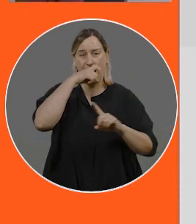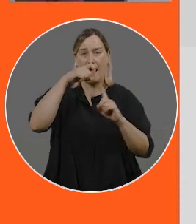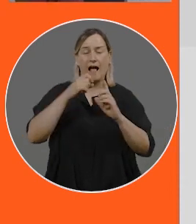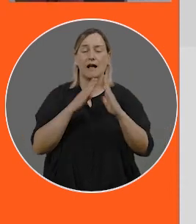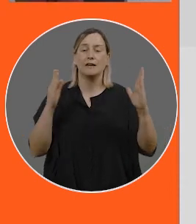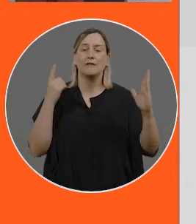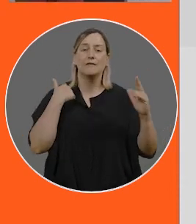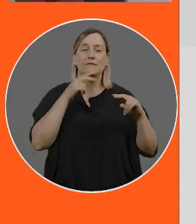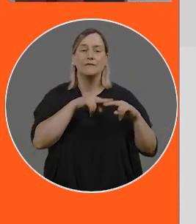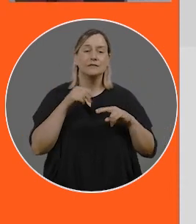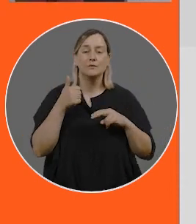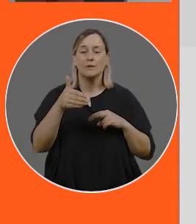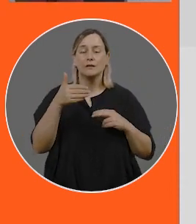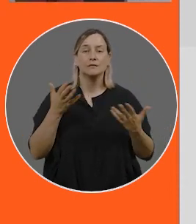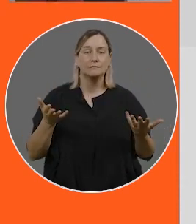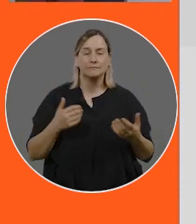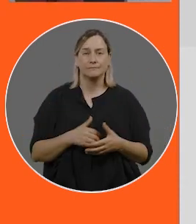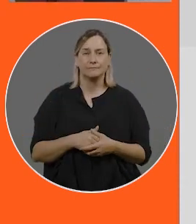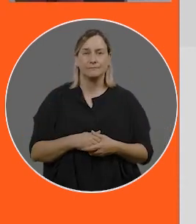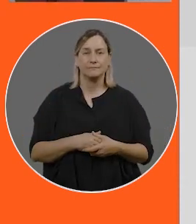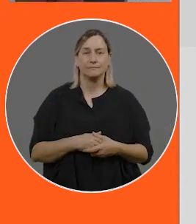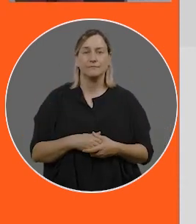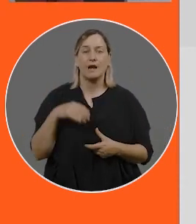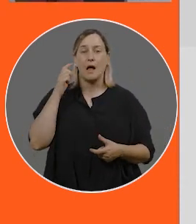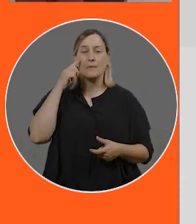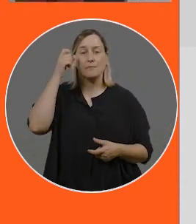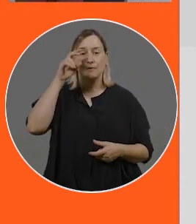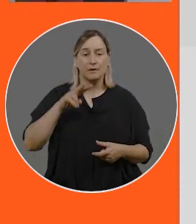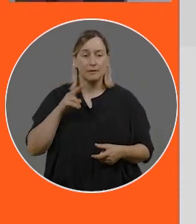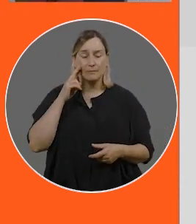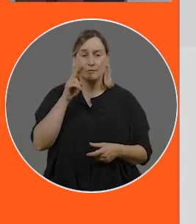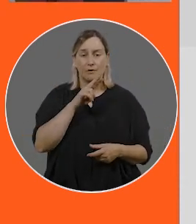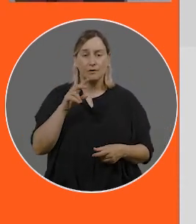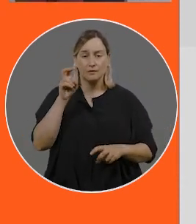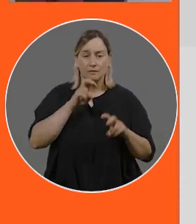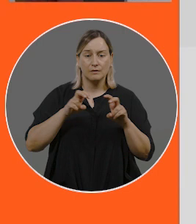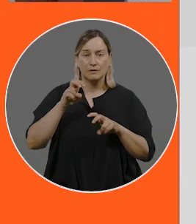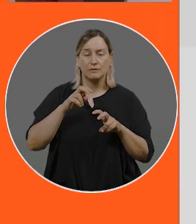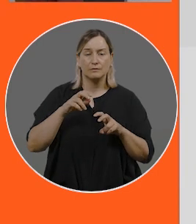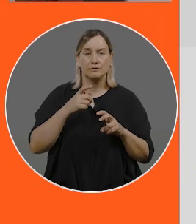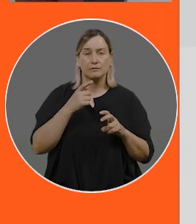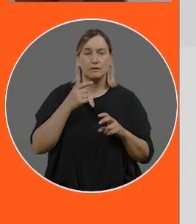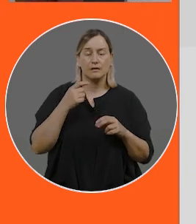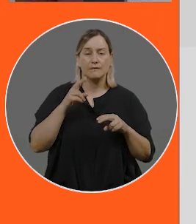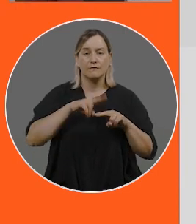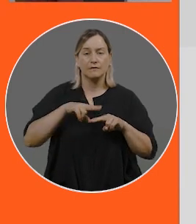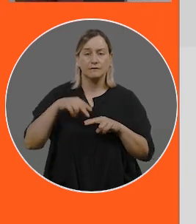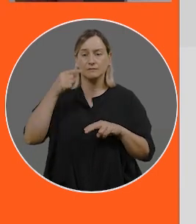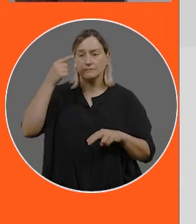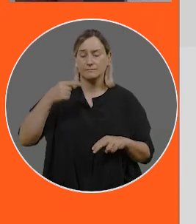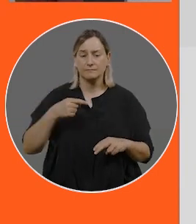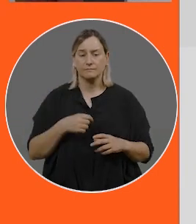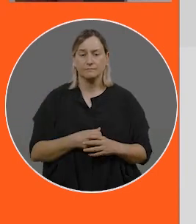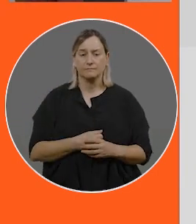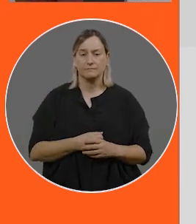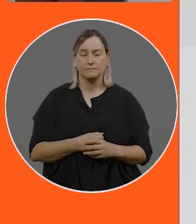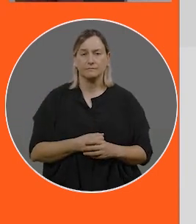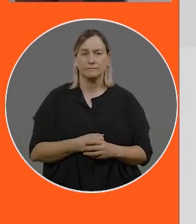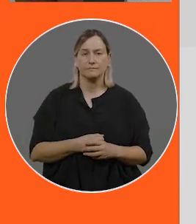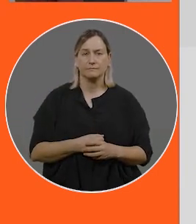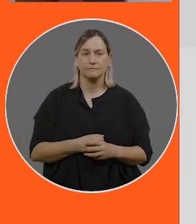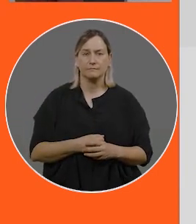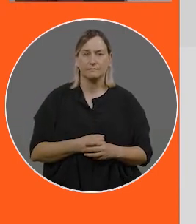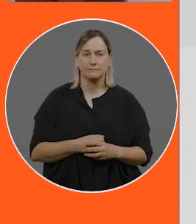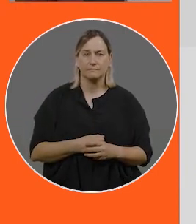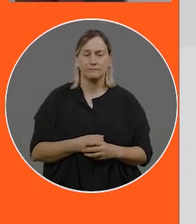això. Mirem a veure la llista d'encapçalaments de... que hi ha. Febrer, gener, 4, Ripollet. A veure. Cercador,